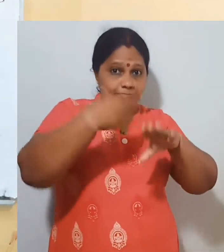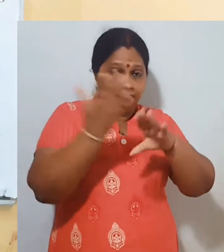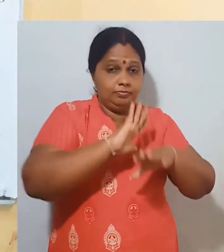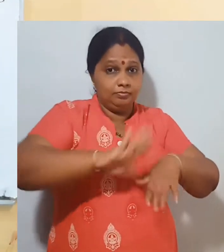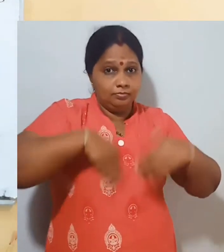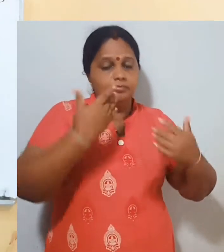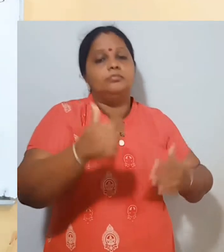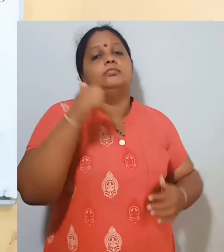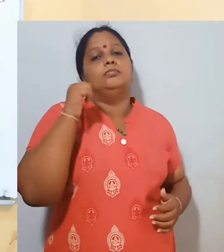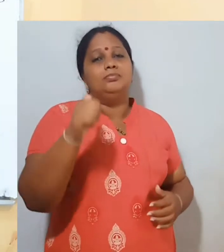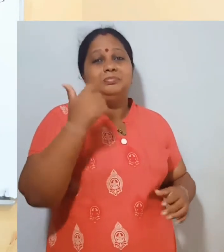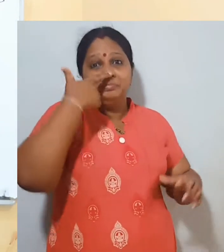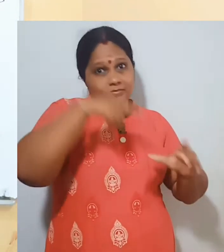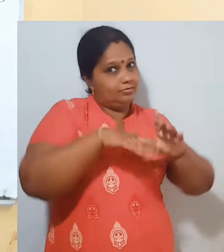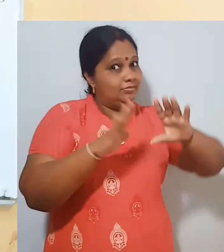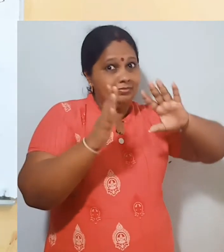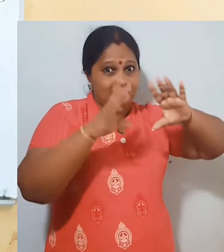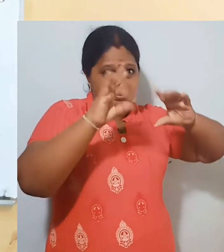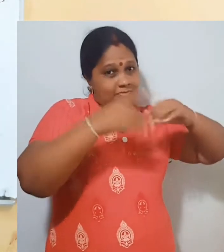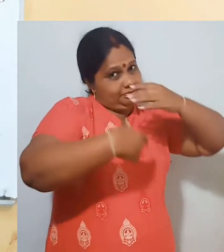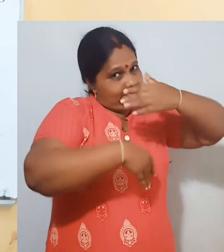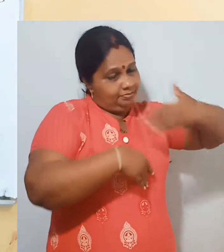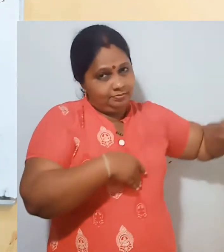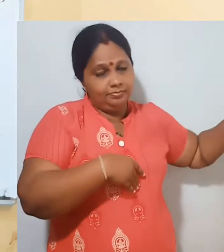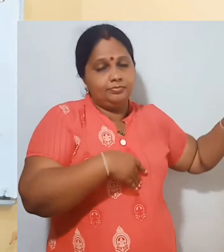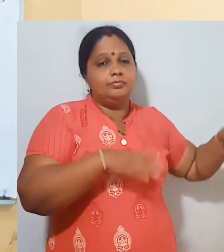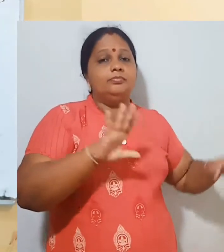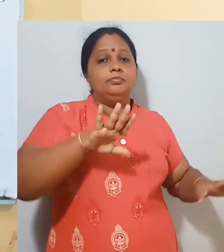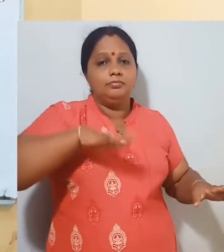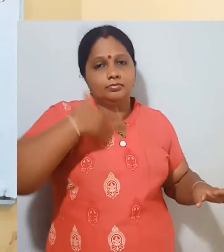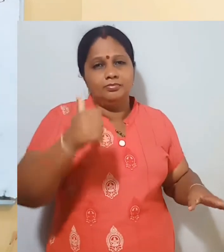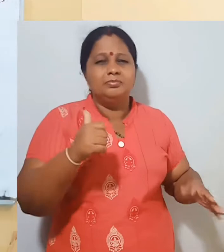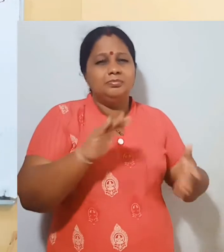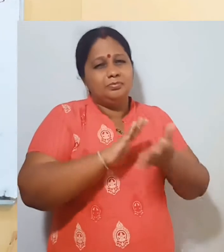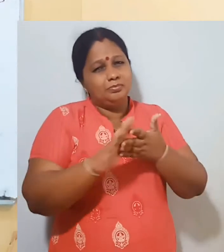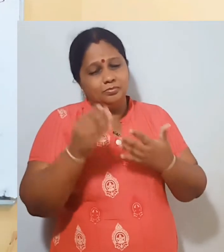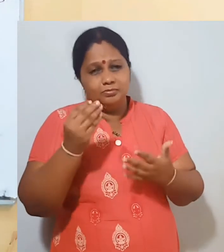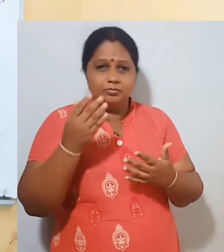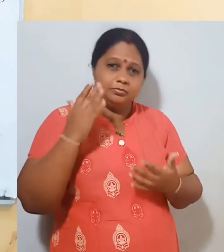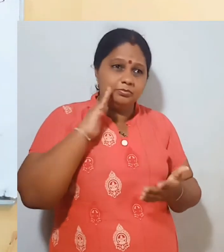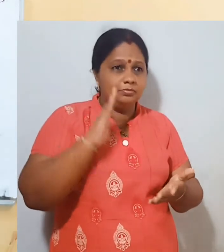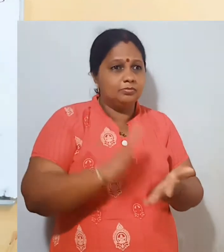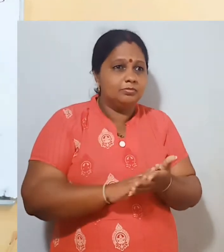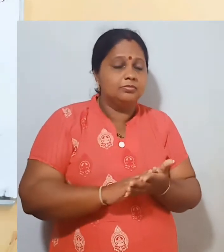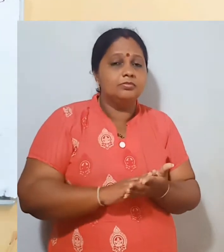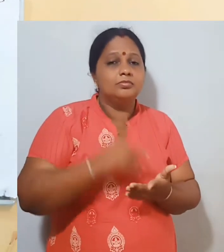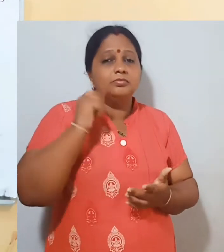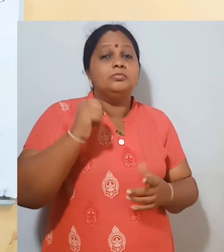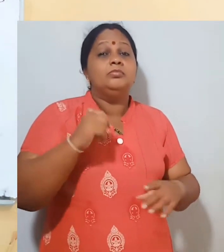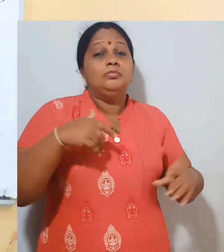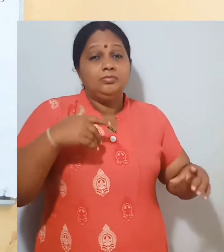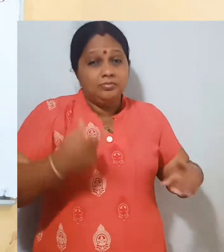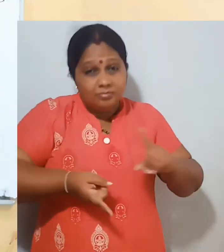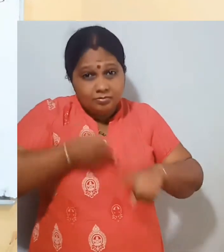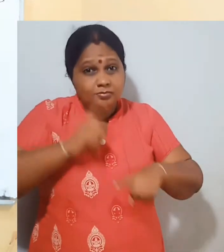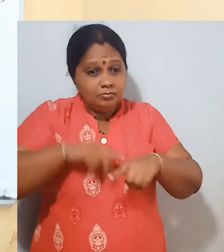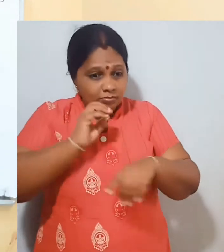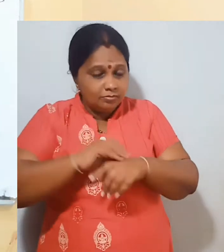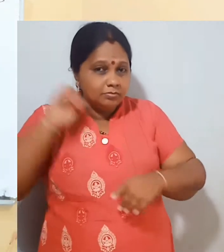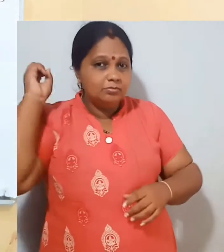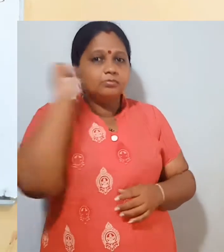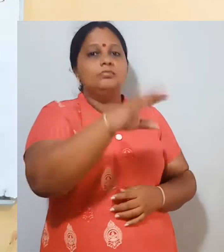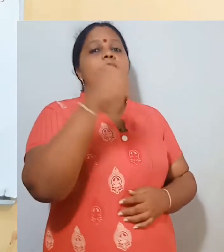நல்லம். அது ஒரு பாதுகாப்பான முறையில் எடுக்கிறது நல்லம். வீட்டில் சில இதுகளை செய்யலாம், ஆனால் அநேகமானதில் வந்து நீங்கள் குயிக்காக ஹாஸ்பிட்டலுக்கு கொண்டு வரது